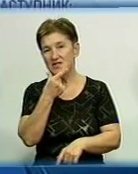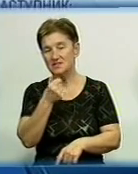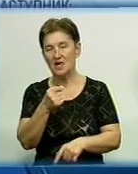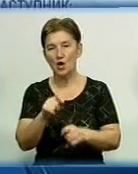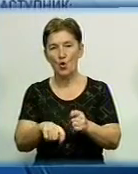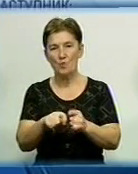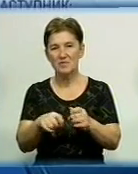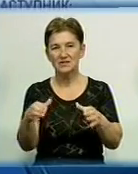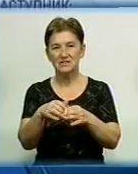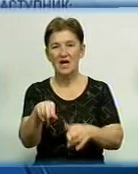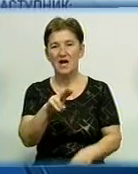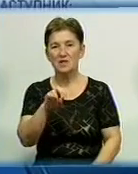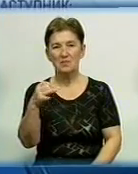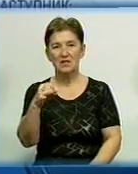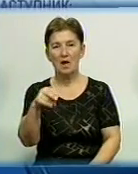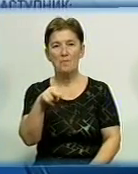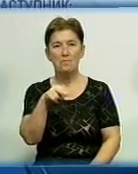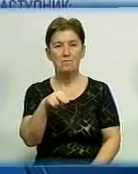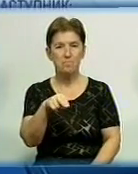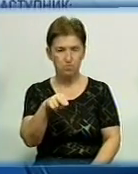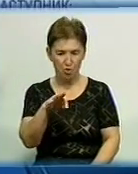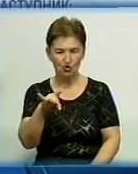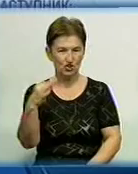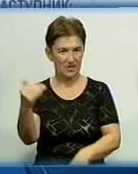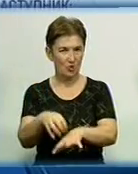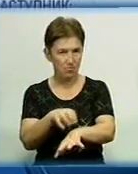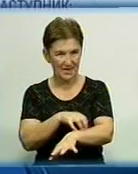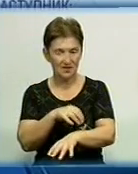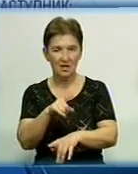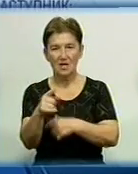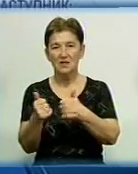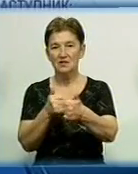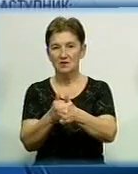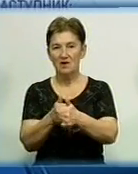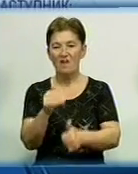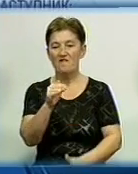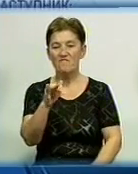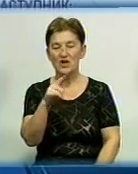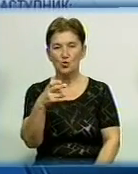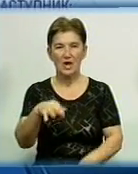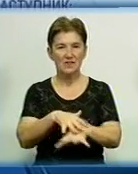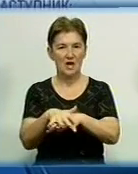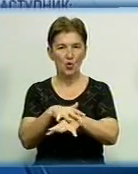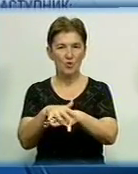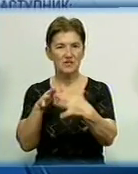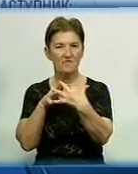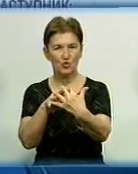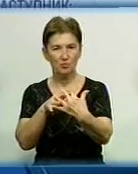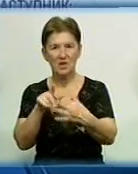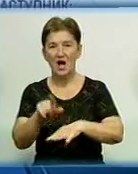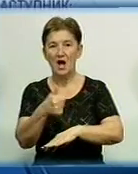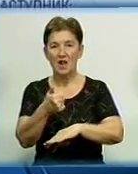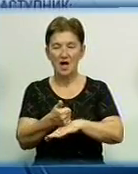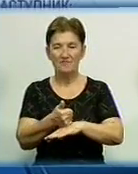став Євген Дементов від блоку Петра Порошенка «Солідарність». Його заступник Юрій Фірульов від Народного фронту. Голова